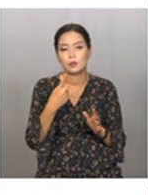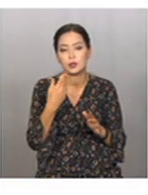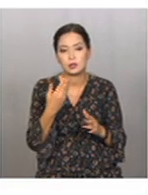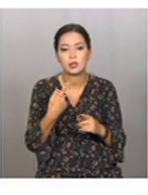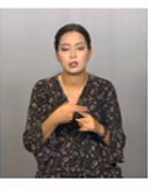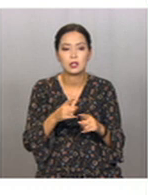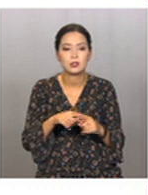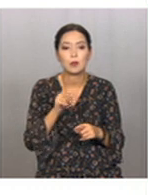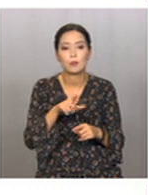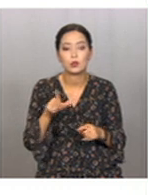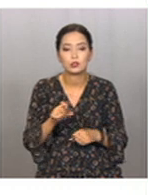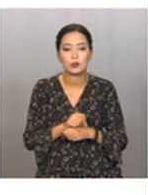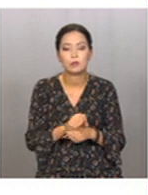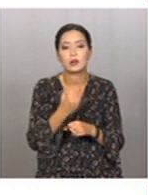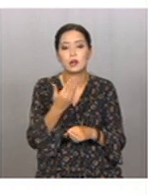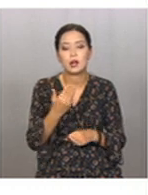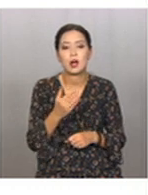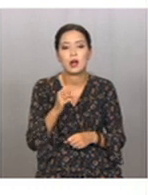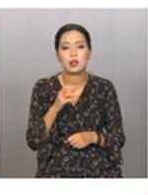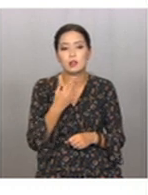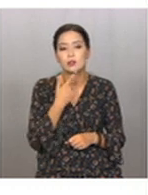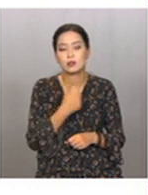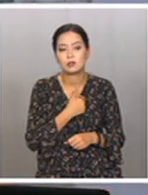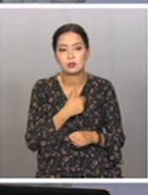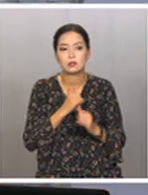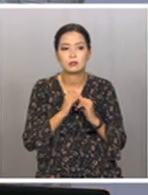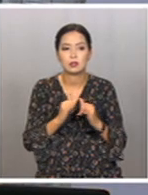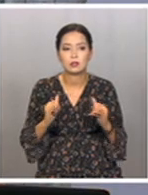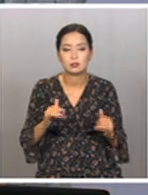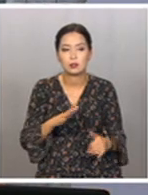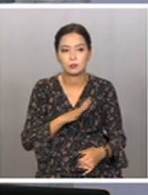репрессия барысында Алаш қайраткерлері атылған болатын.